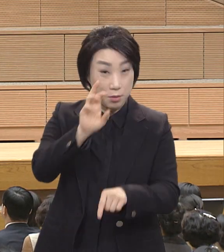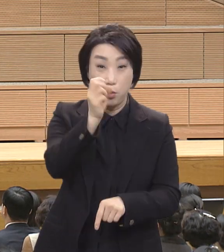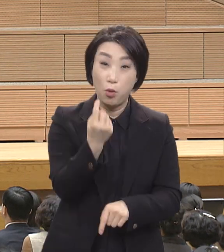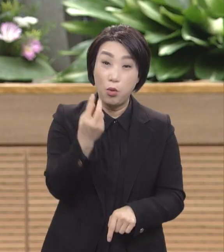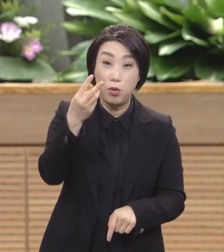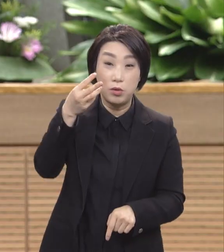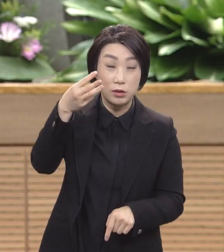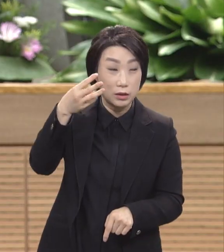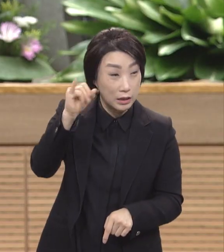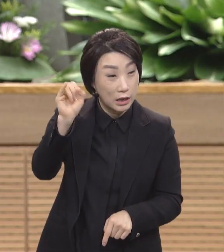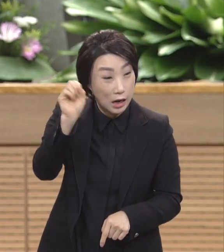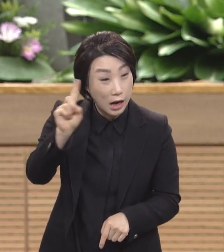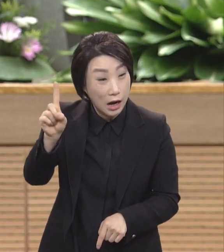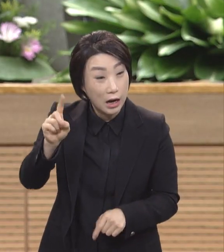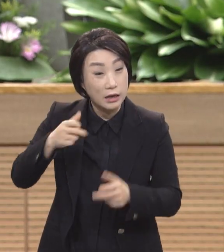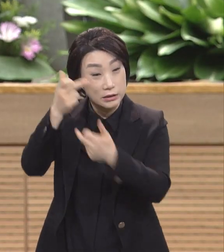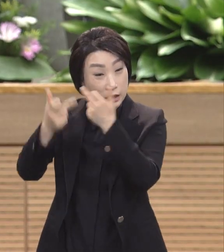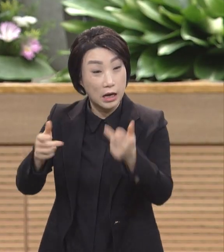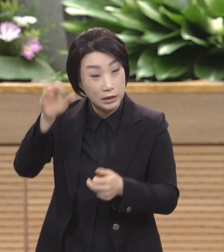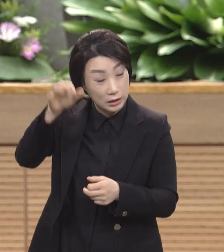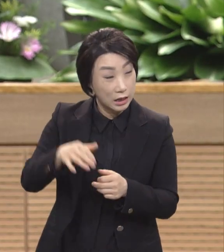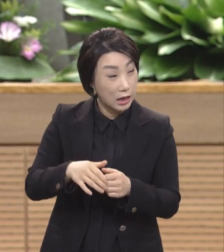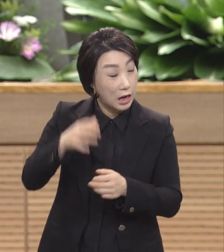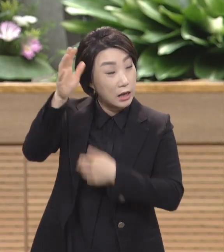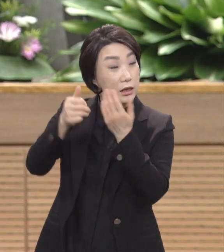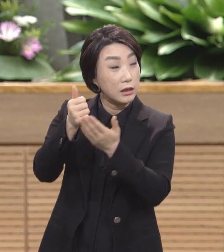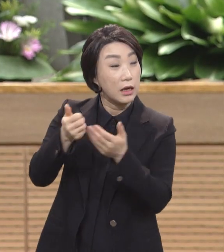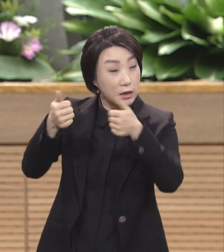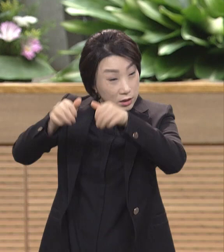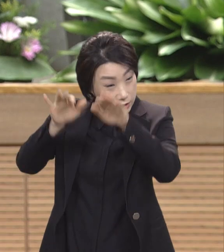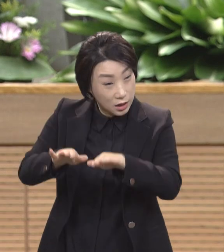모리아산에 하나님께 번제 올리고 오자